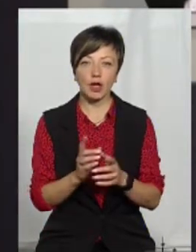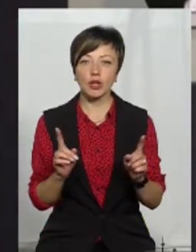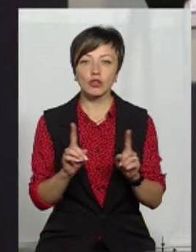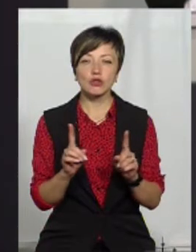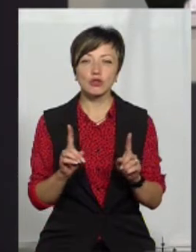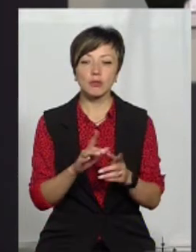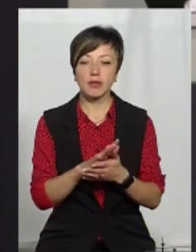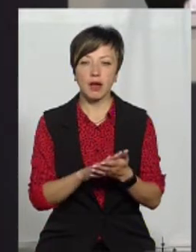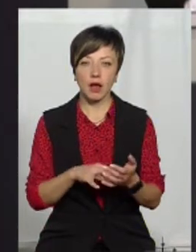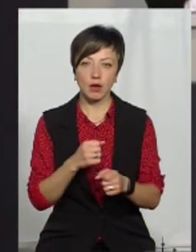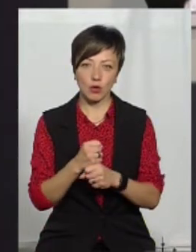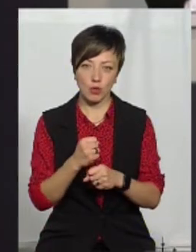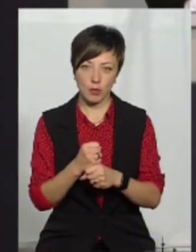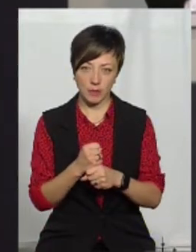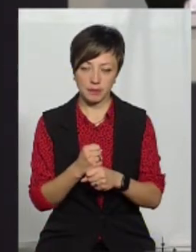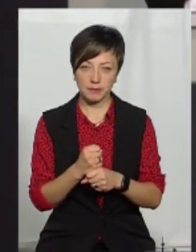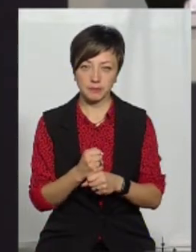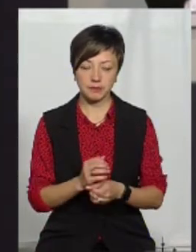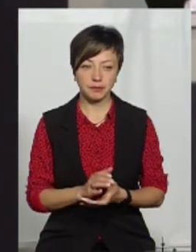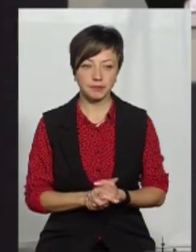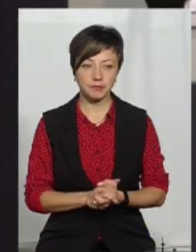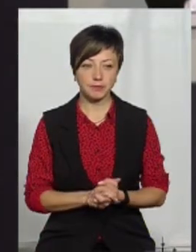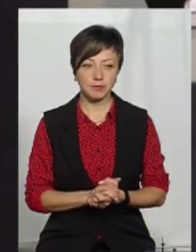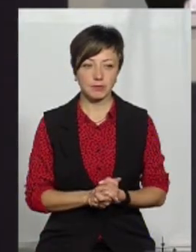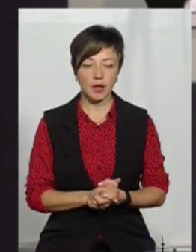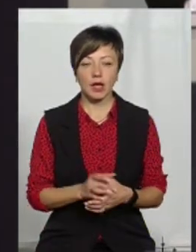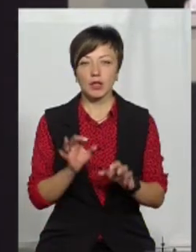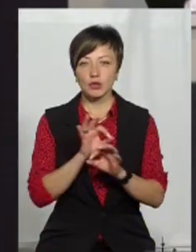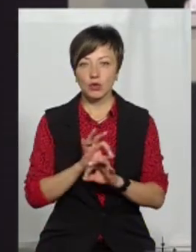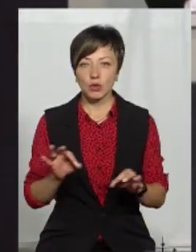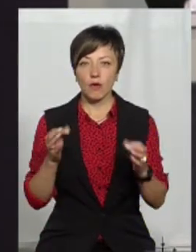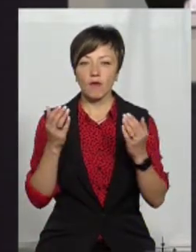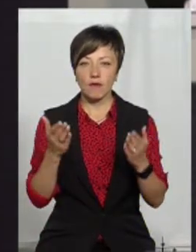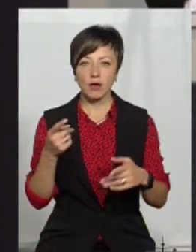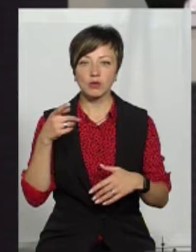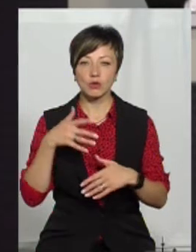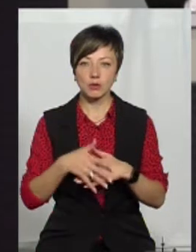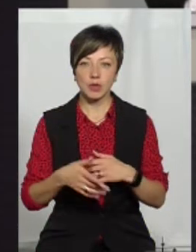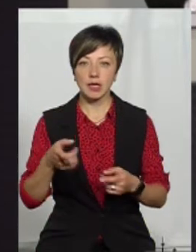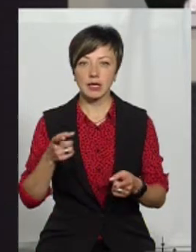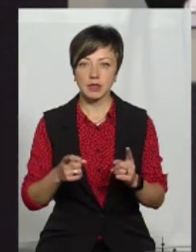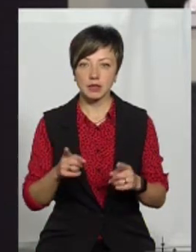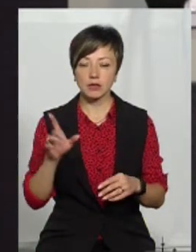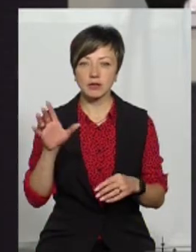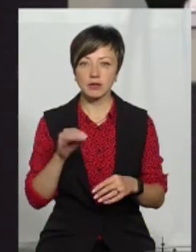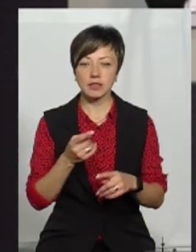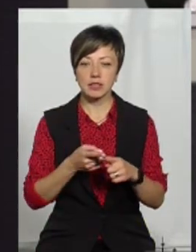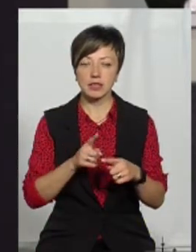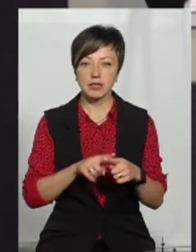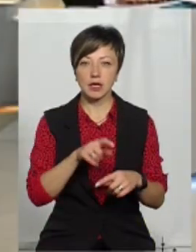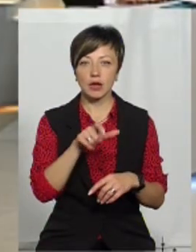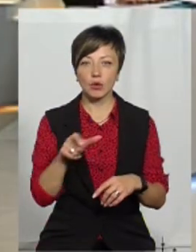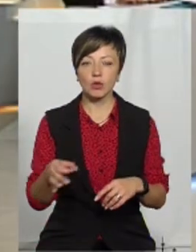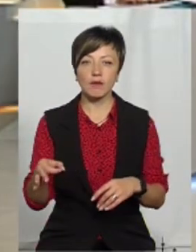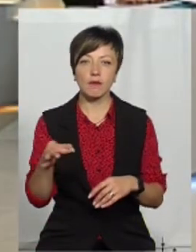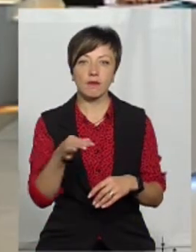Що ми можливо, далі робимо? Так, так, які можливості реалізувати свої права? Чудово вас розуміють, бо дійсно... сотні людей в області, які є,